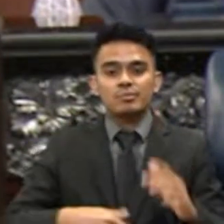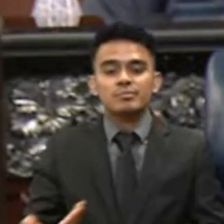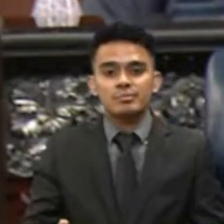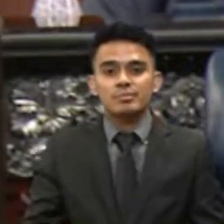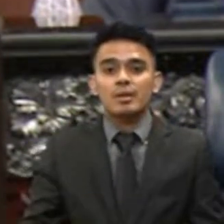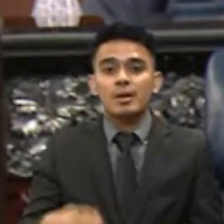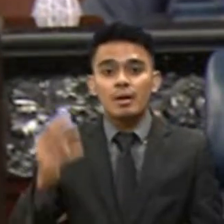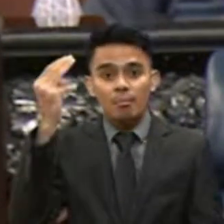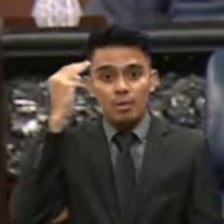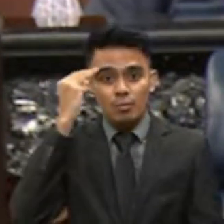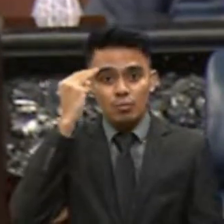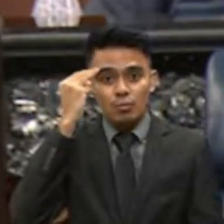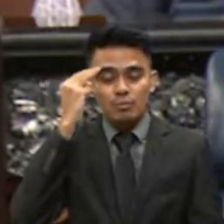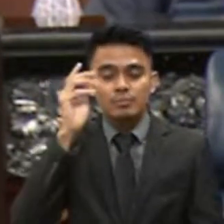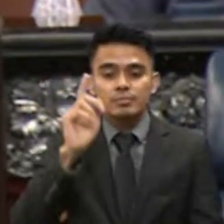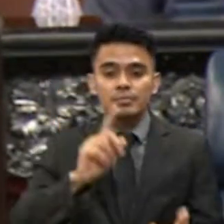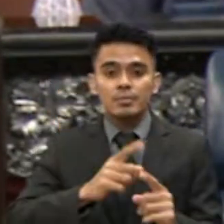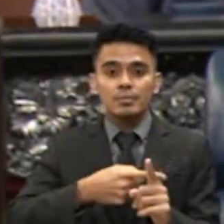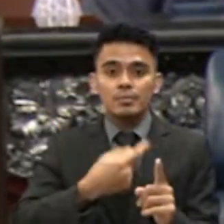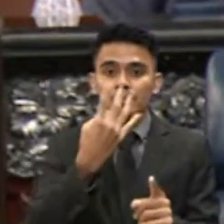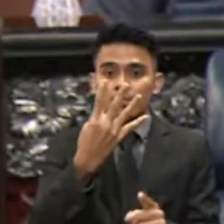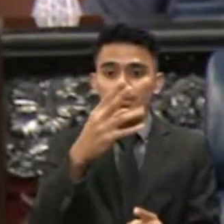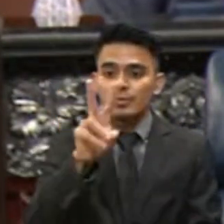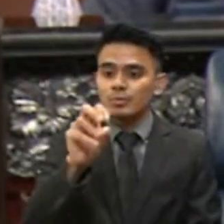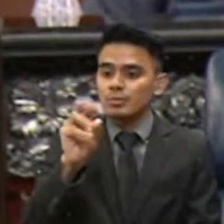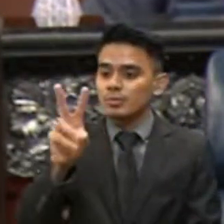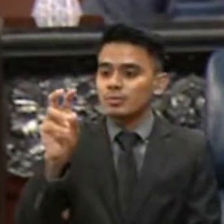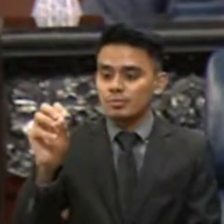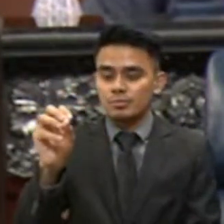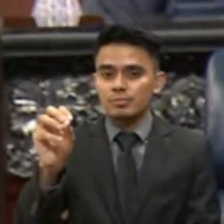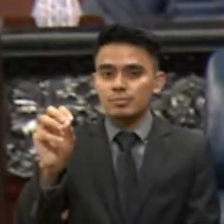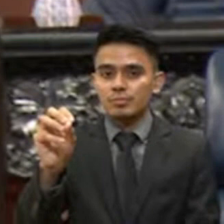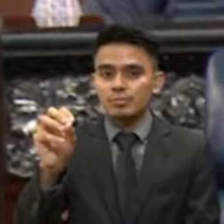Melayu April 2020